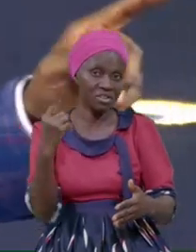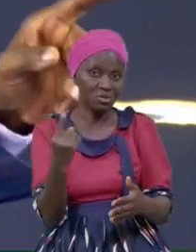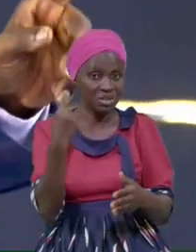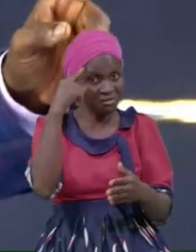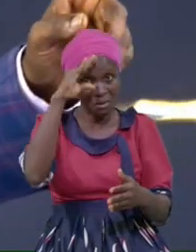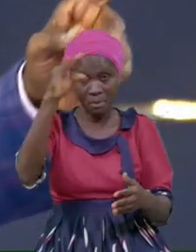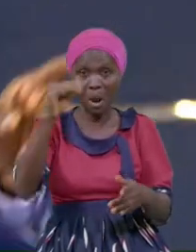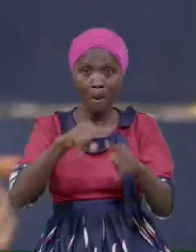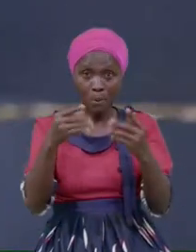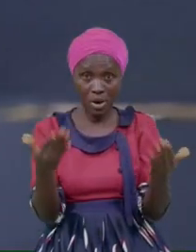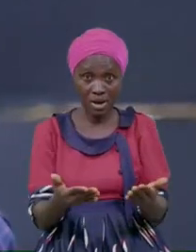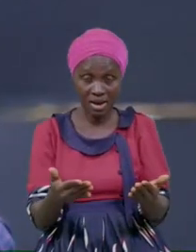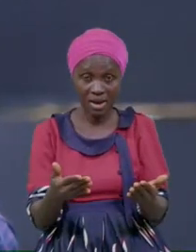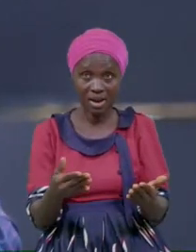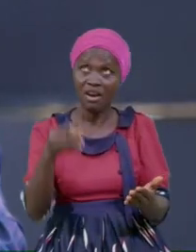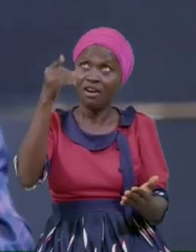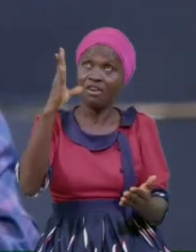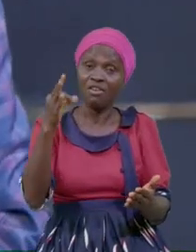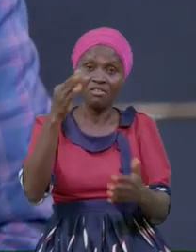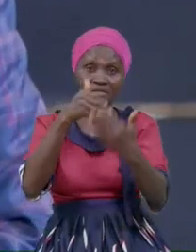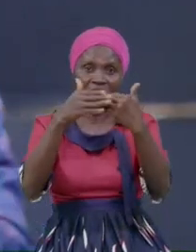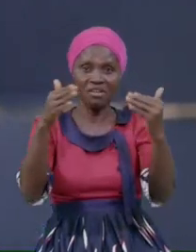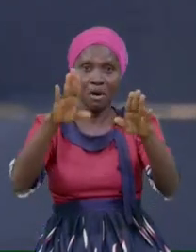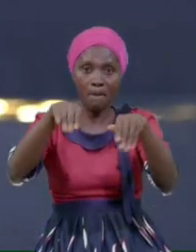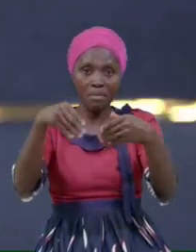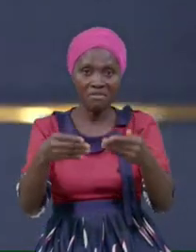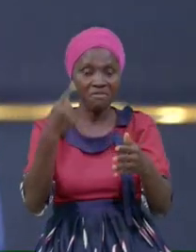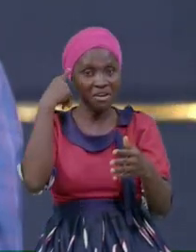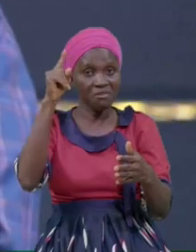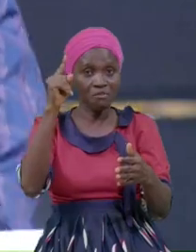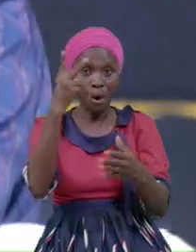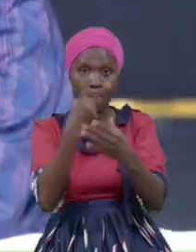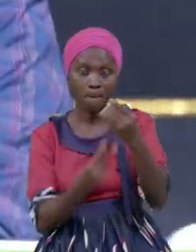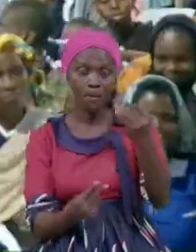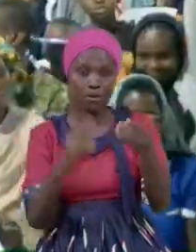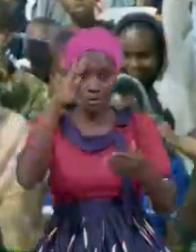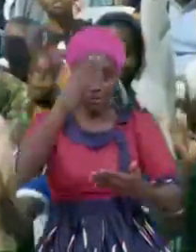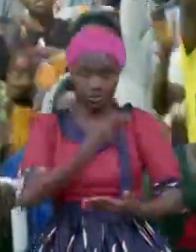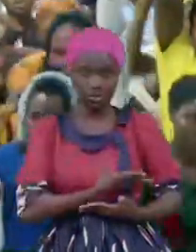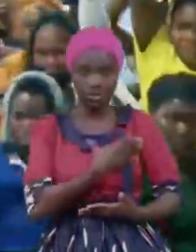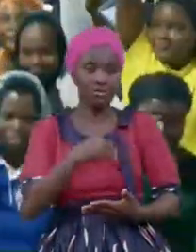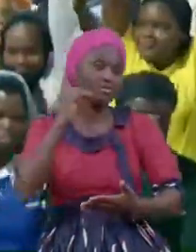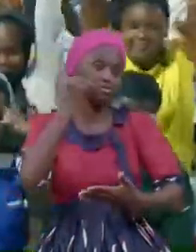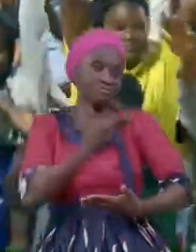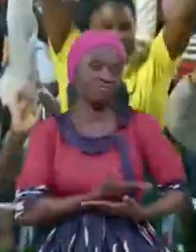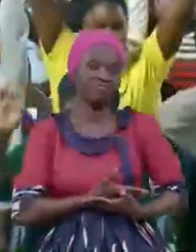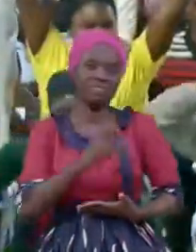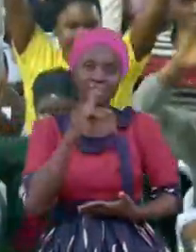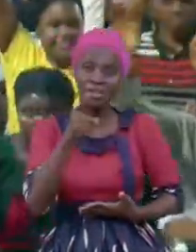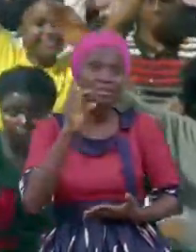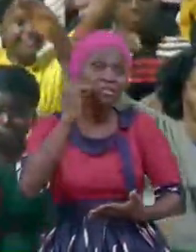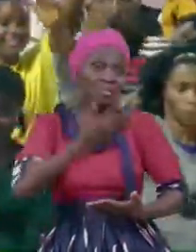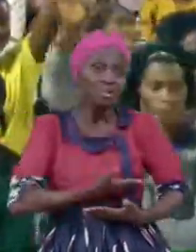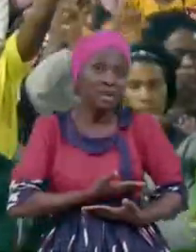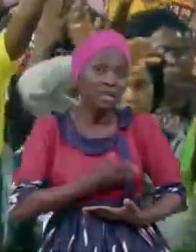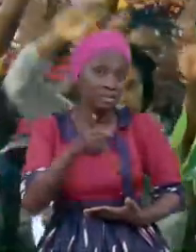le gouvernement de Dieu pourvoit pour les fils et les filles. Est-ce qu'il y a des filles dans la maison?